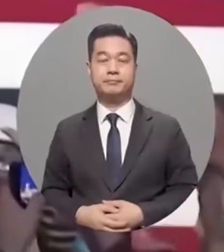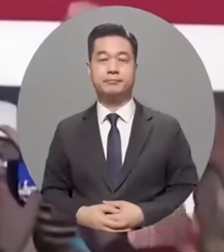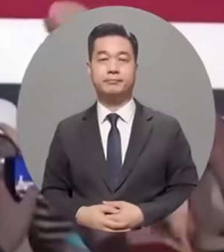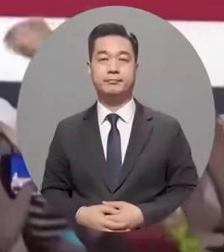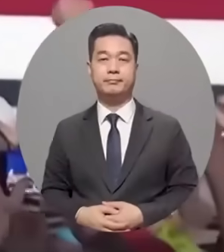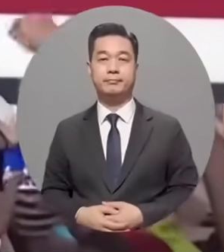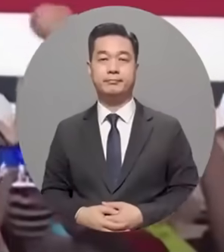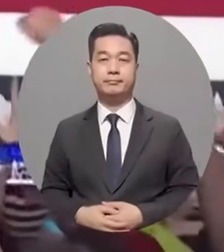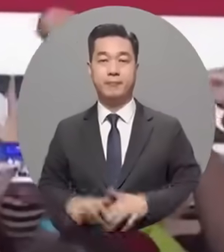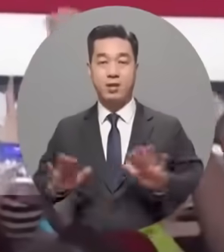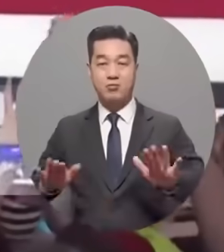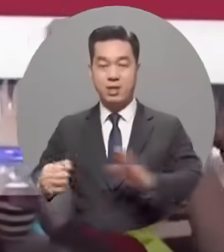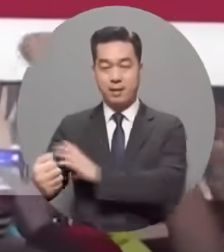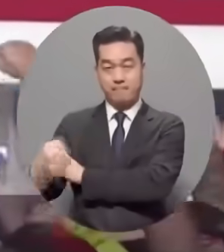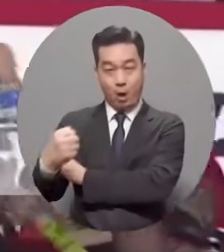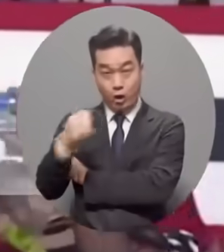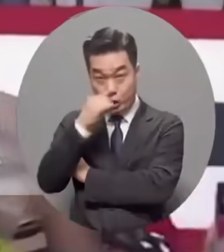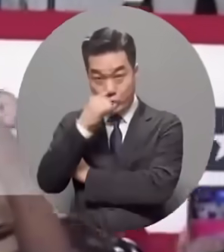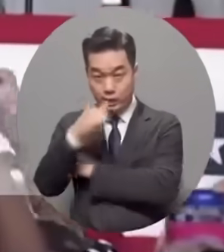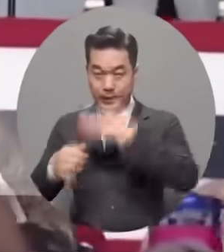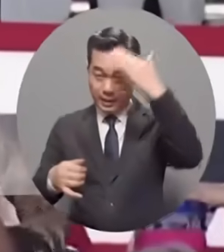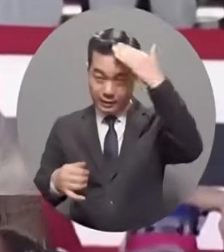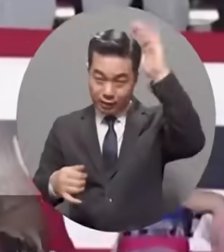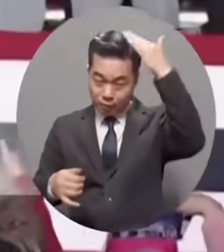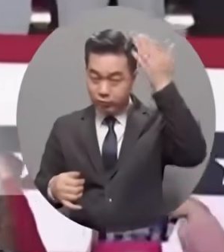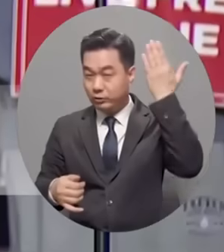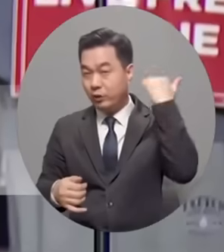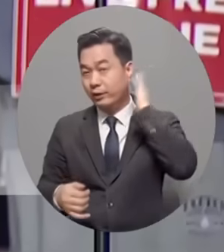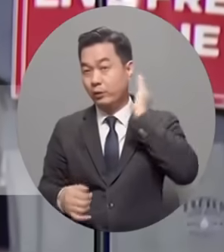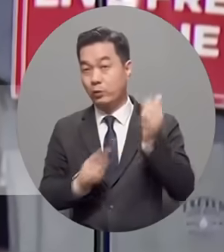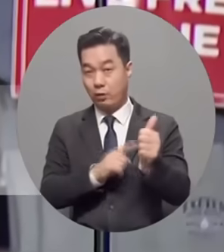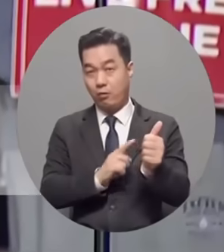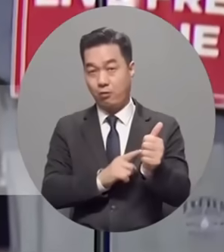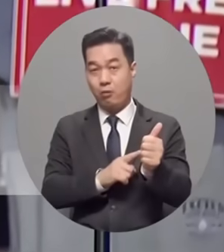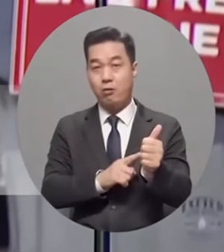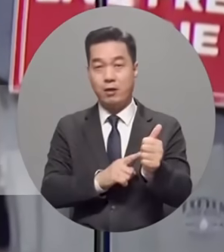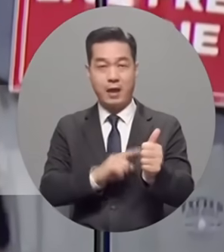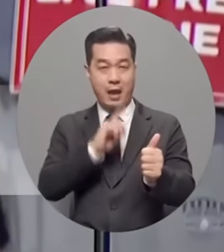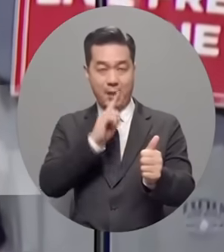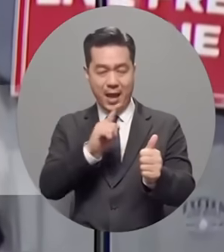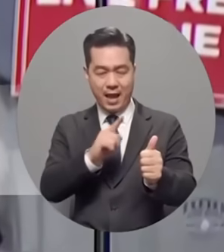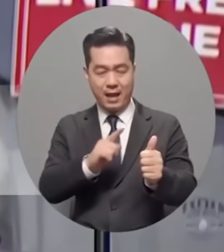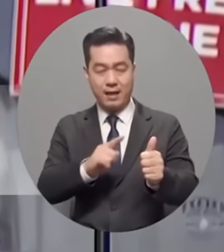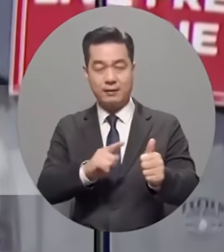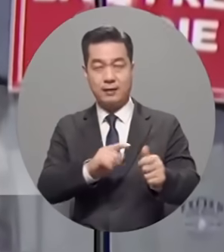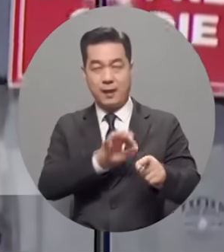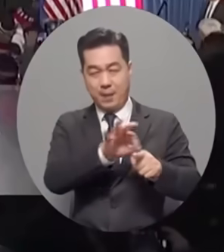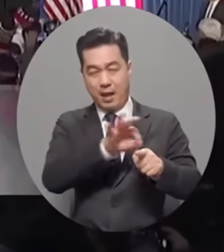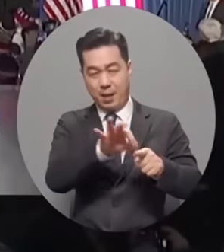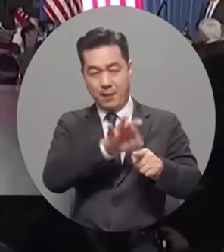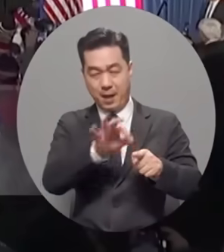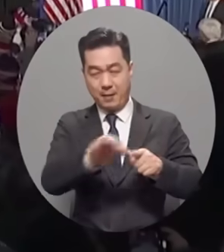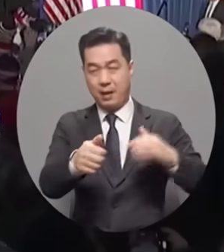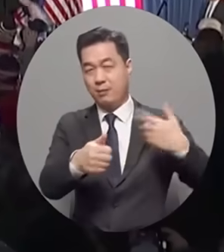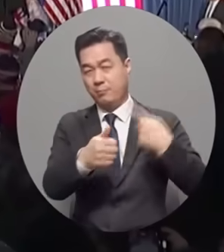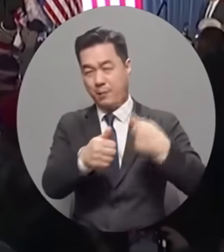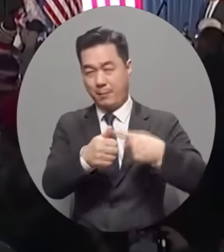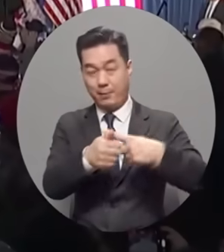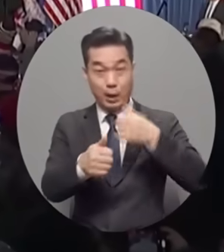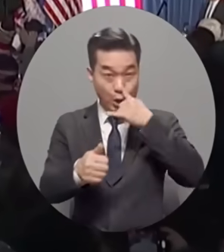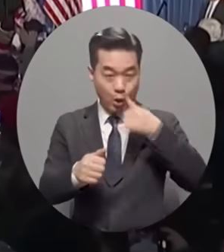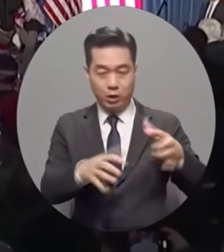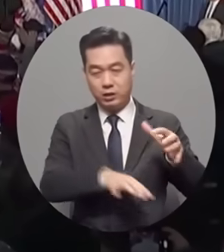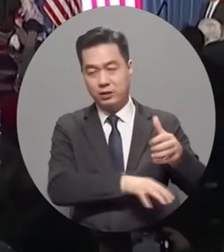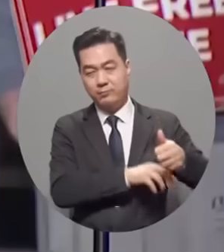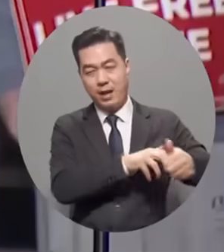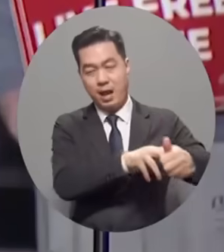현재 우세를 보이고 있는 쪽은 트럼프 전 대통령입니다. 거침없는 언사로 경쟁자를 공격하고 그를 따르는 대중은